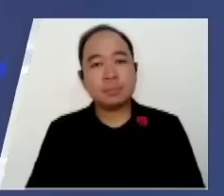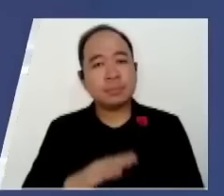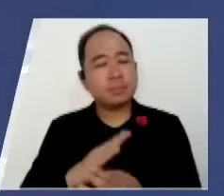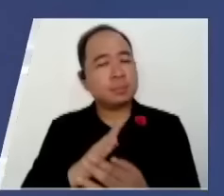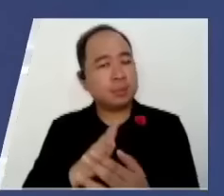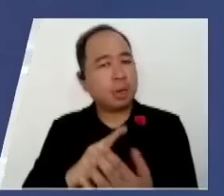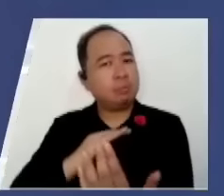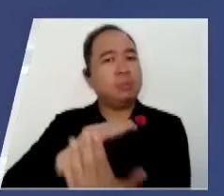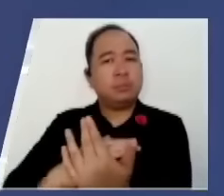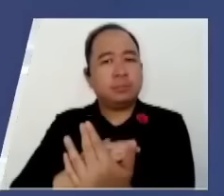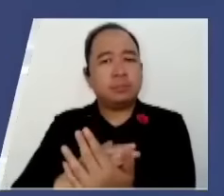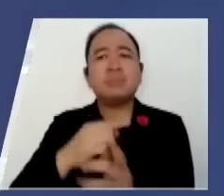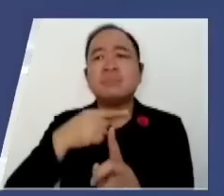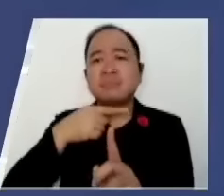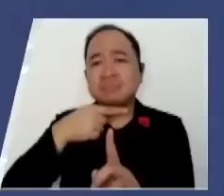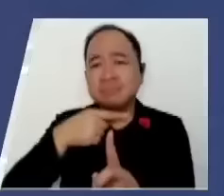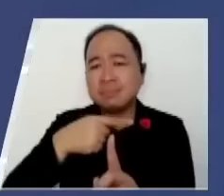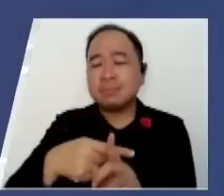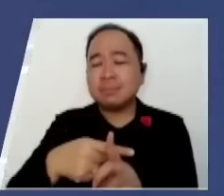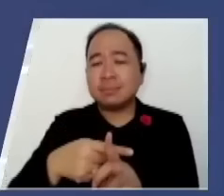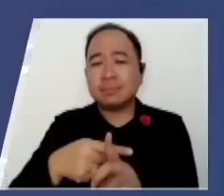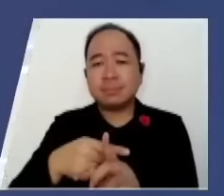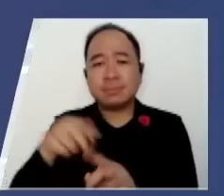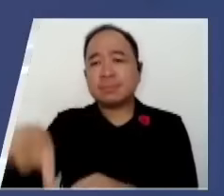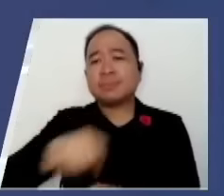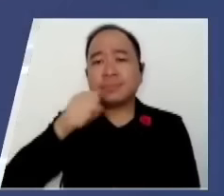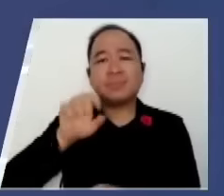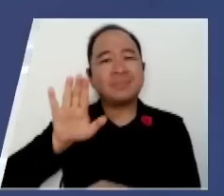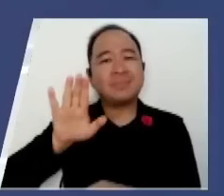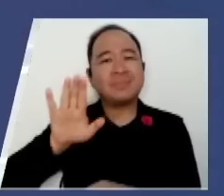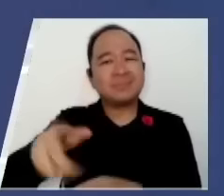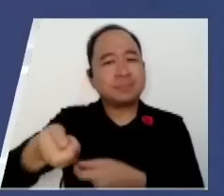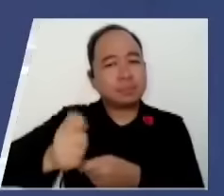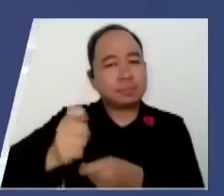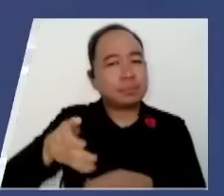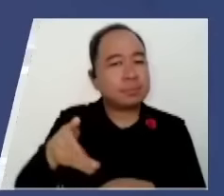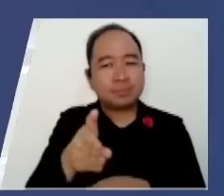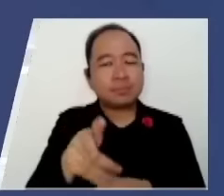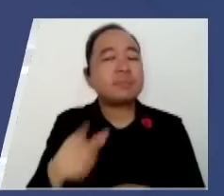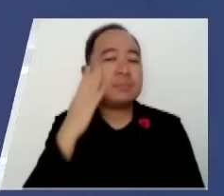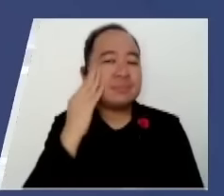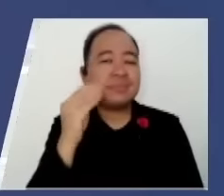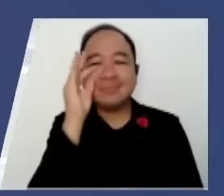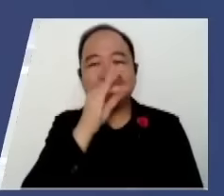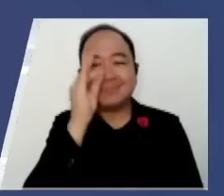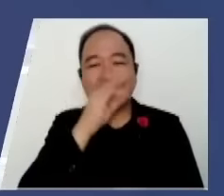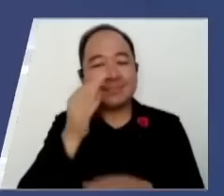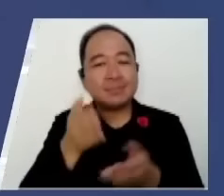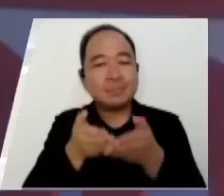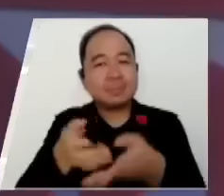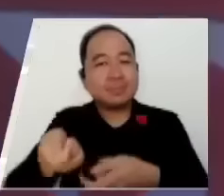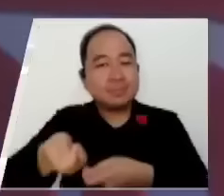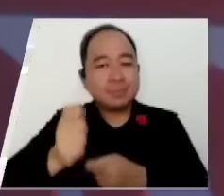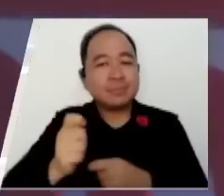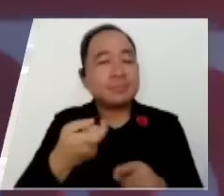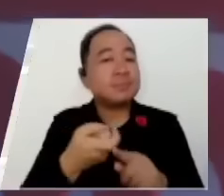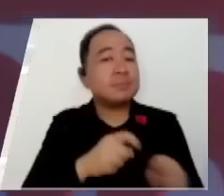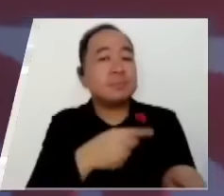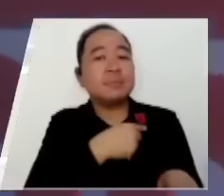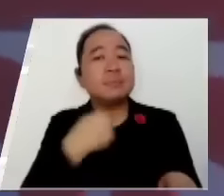panibagong panggigipit na naranasan ng ilang Pilipinong mangingisda sa kamay ng China Coast Guard sa Bajo de Masinloc. Kinondena